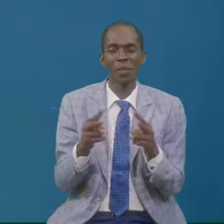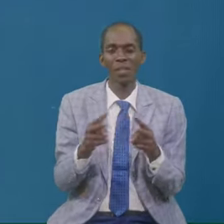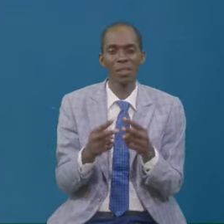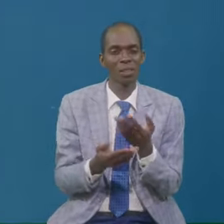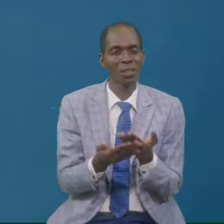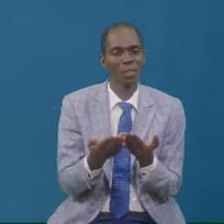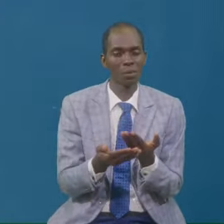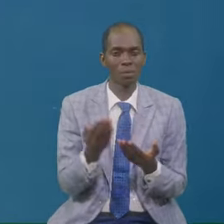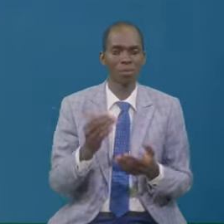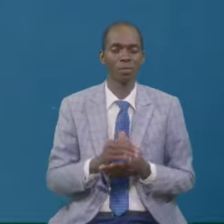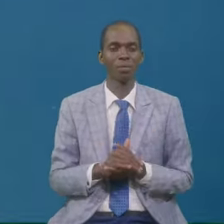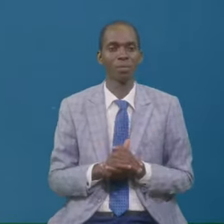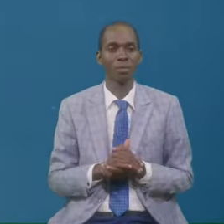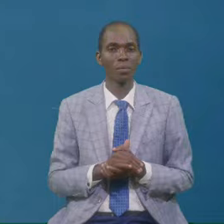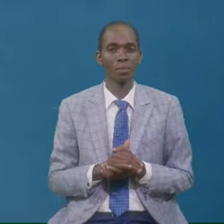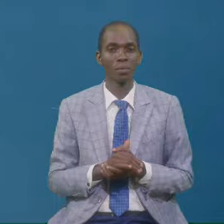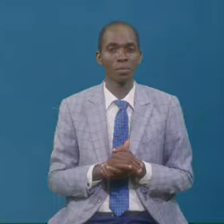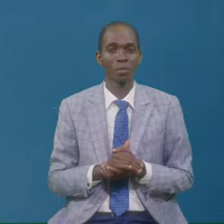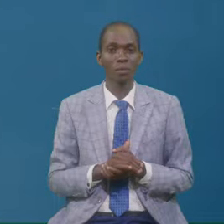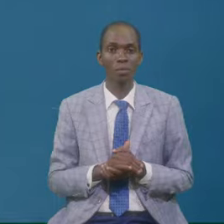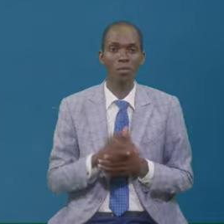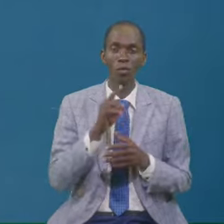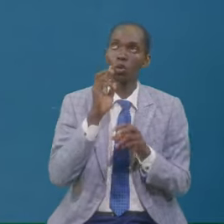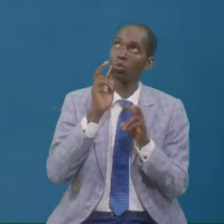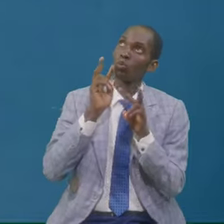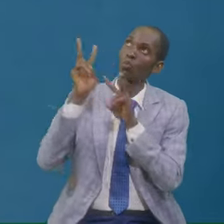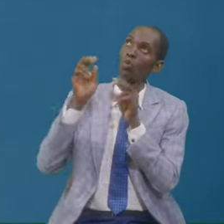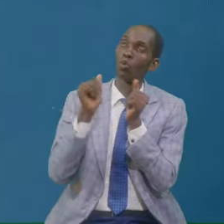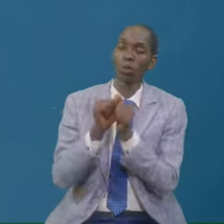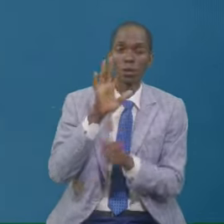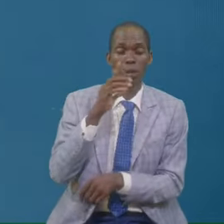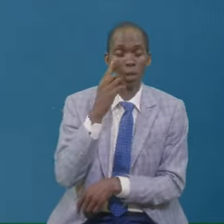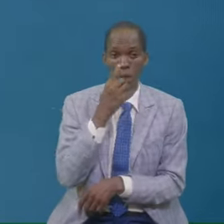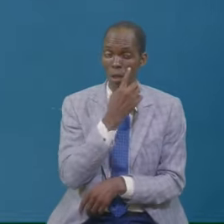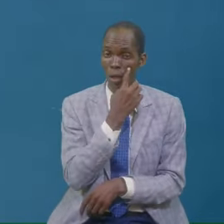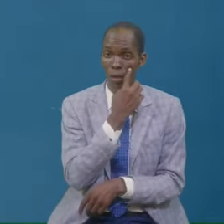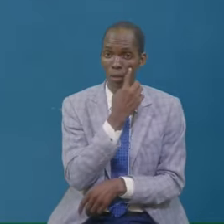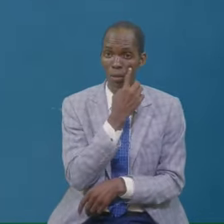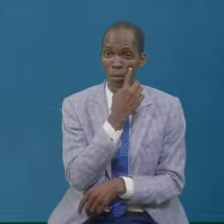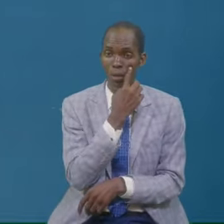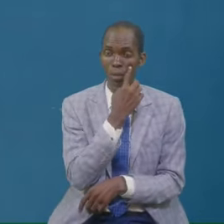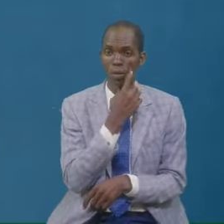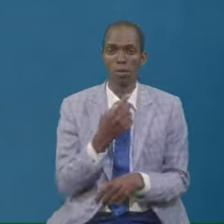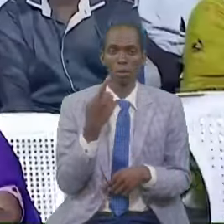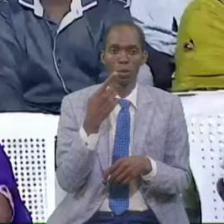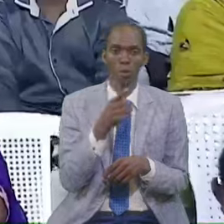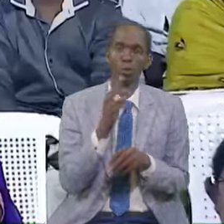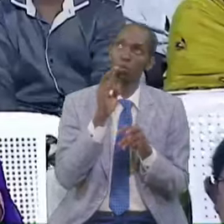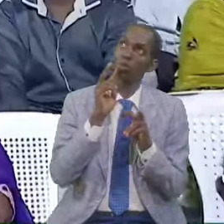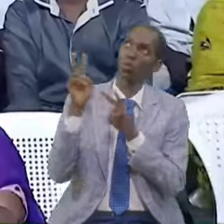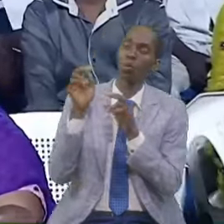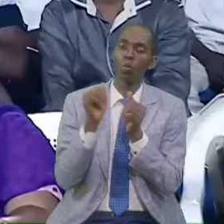సరళంగా చేశారు. You look with your eyes. మీ కన్నులు ఏం చూస్తున్నాయో చూడండి. You look with the eyes of the